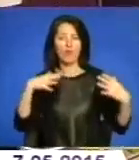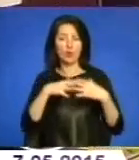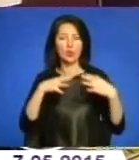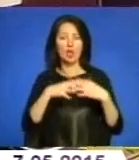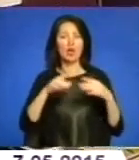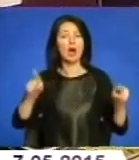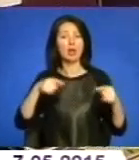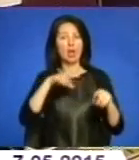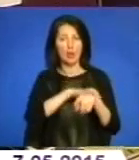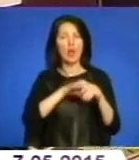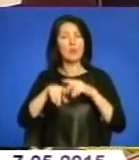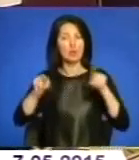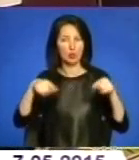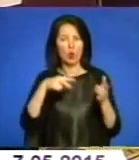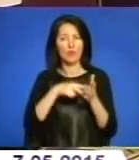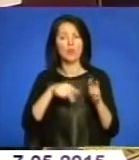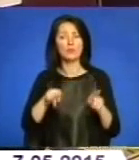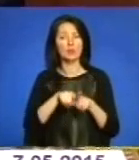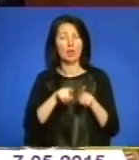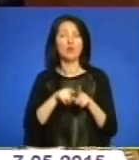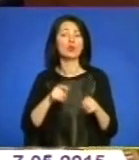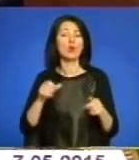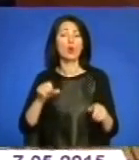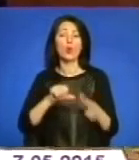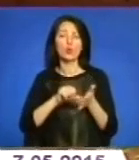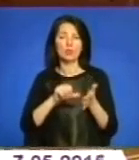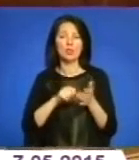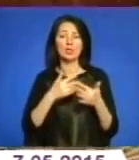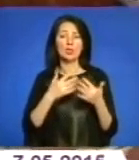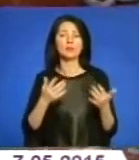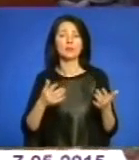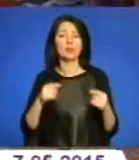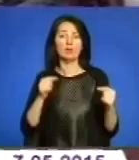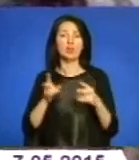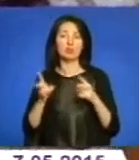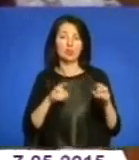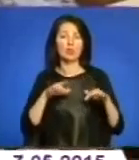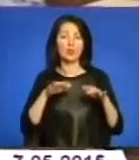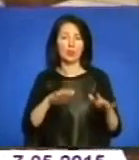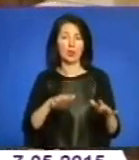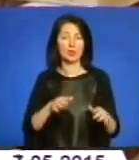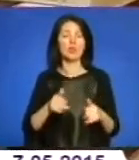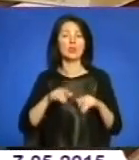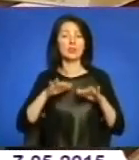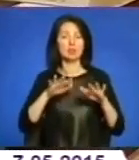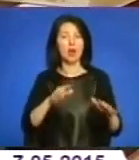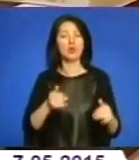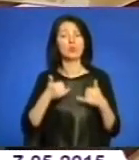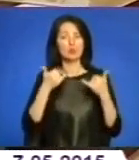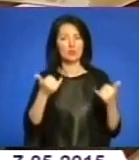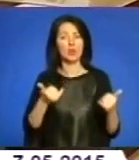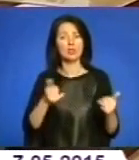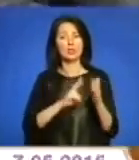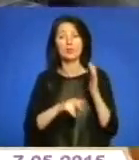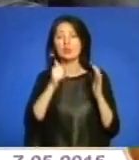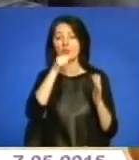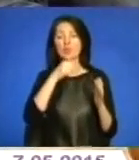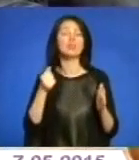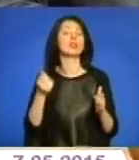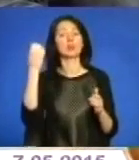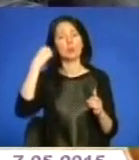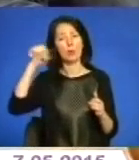антитерористичної операції. В області заходи, приурочені до 70-ї річниці перемоги над нацизмом, тривають. Вперше відзначаємо